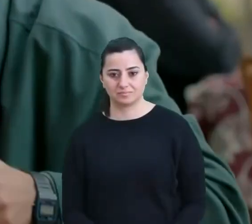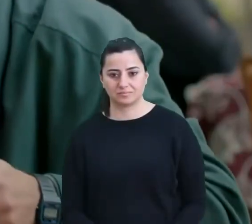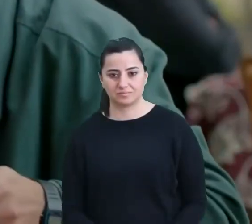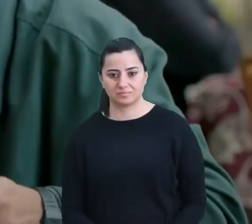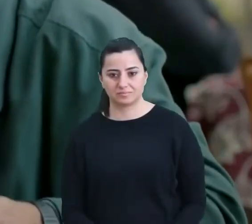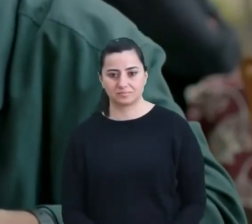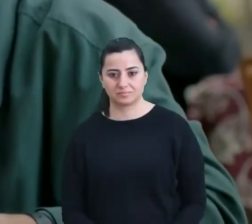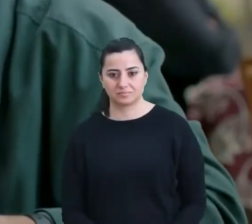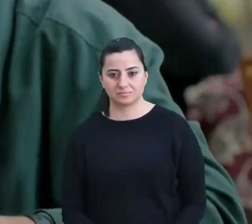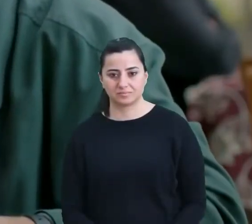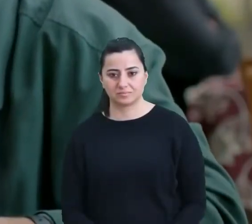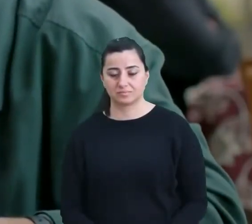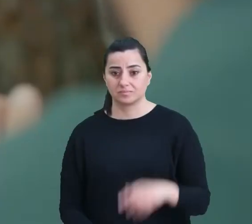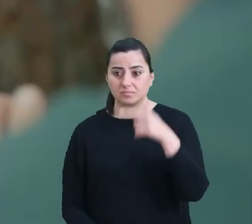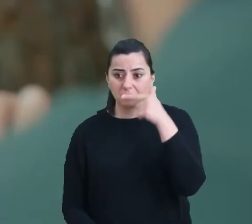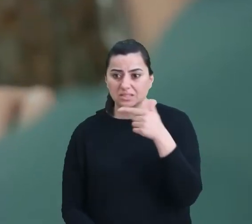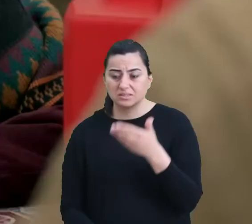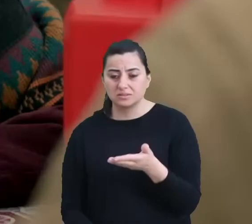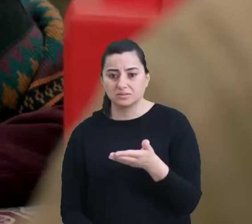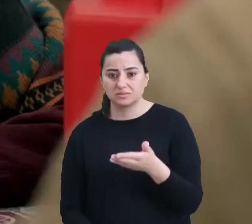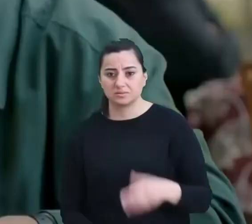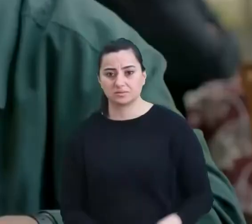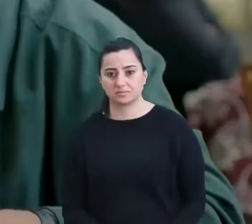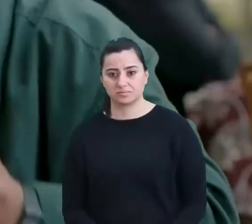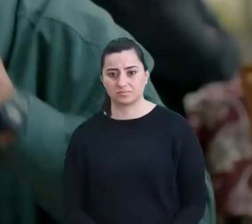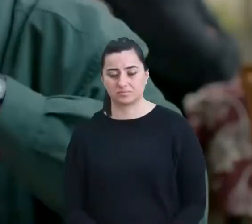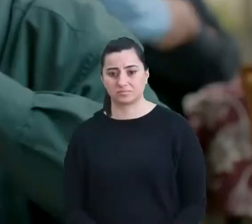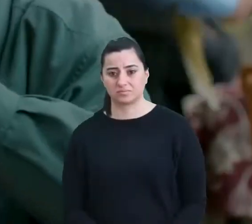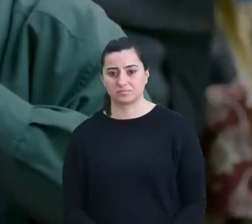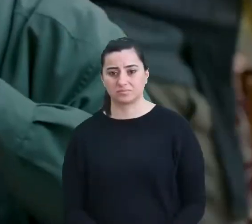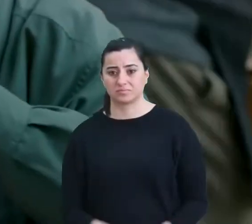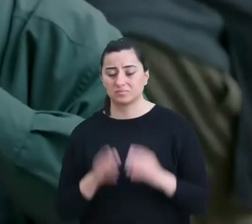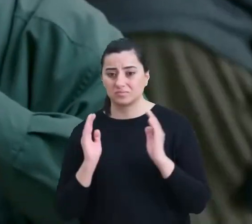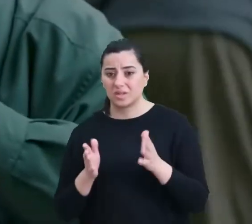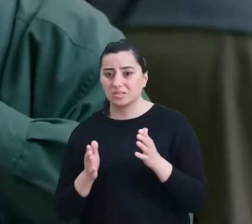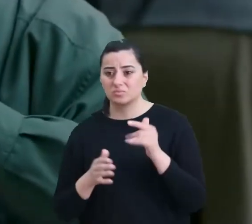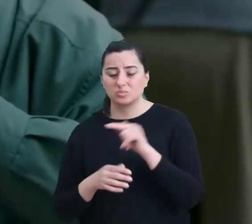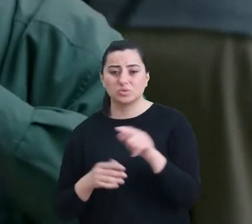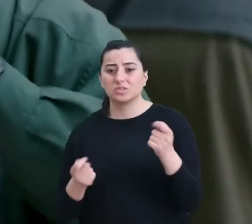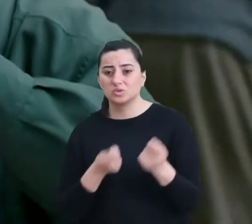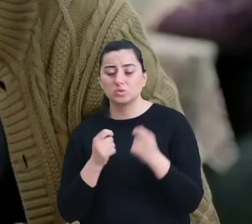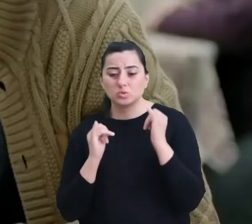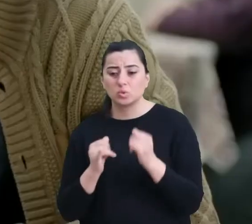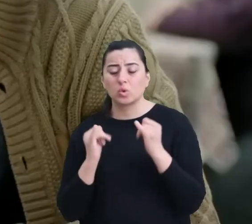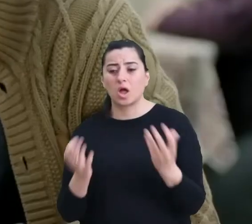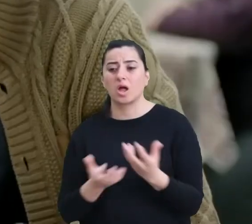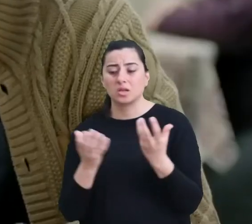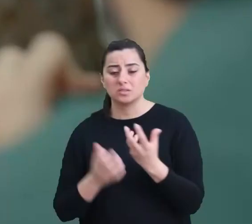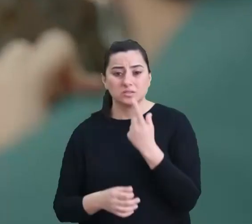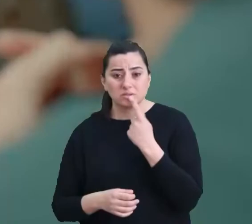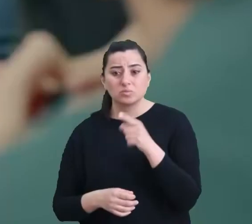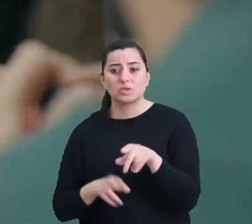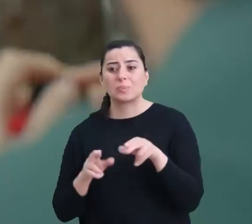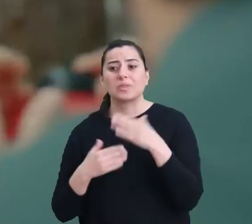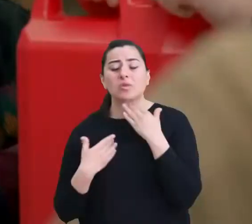kapağını açıp kokladı. Benzin. Ne? Ben size bu işlerin sonu hep ateş derken